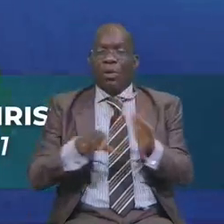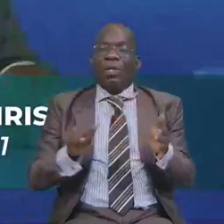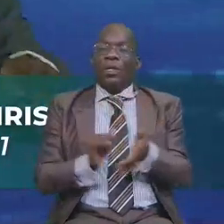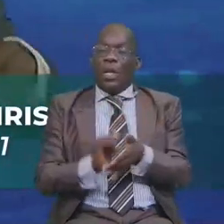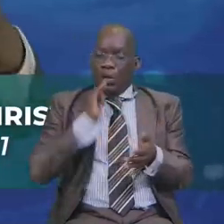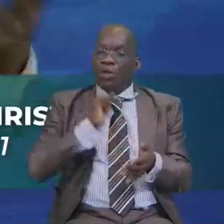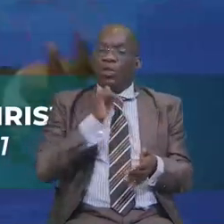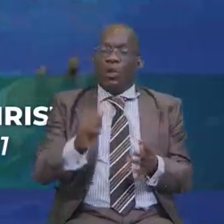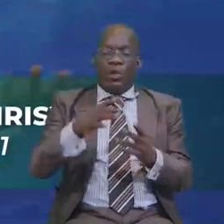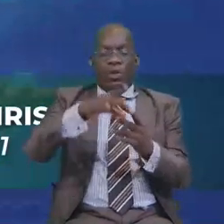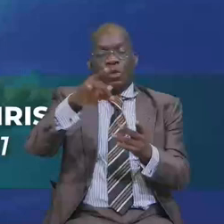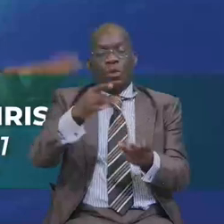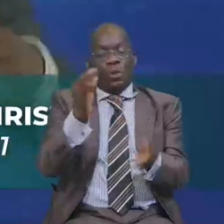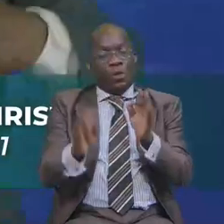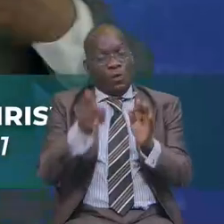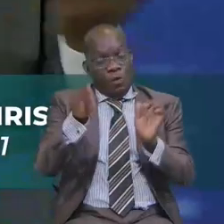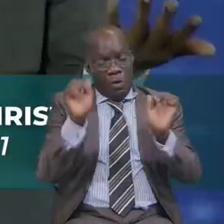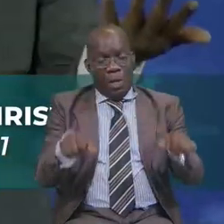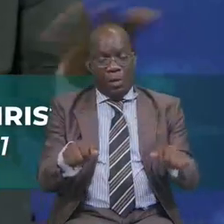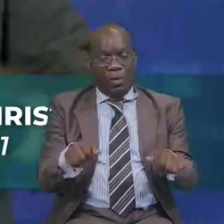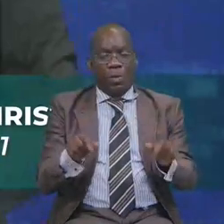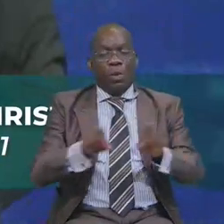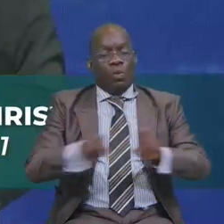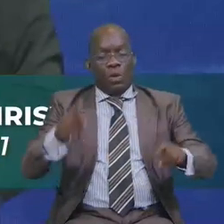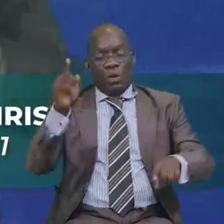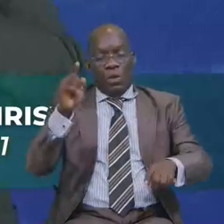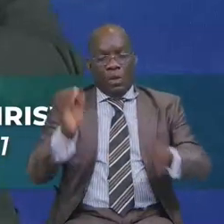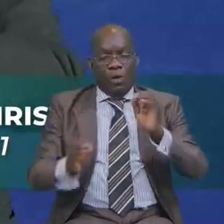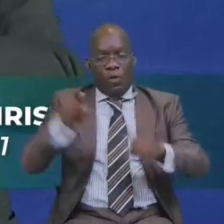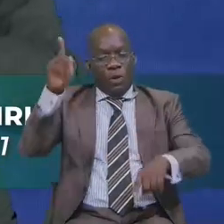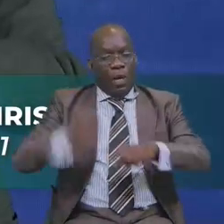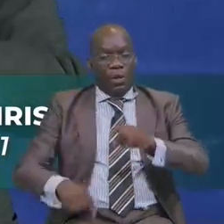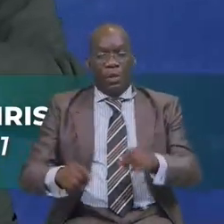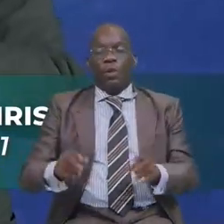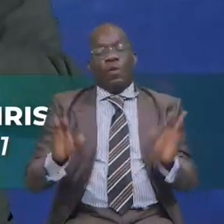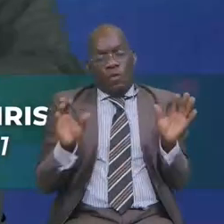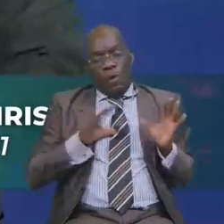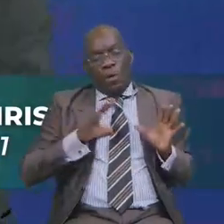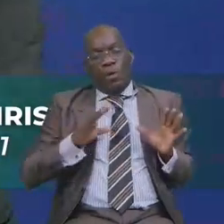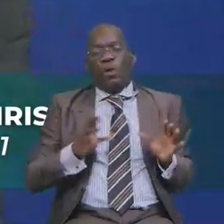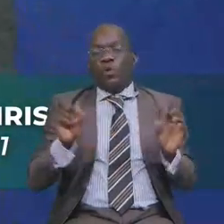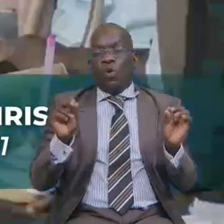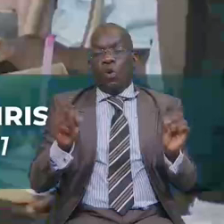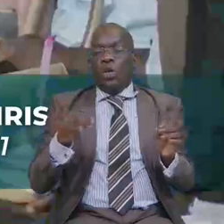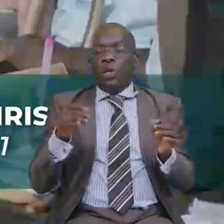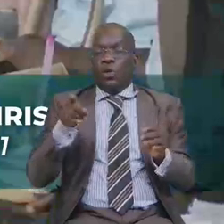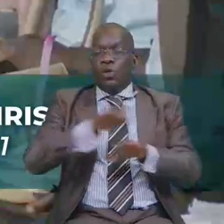chose optionnelle. Si tu peux, mais si tu ne peux pas, d'accord. Non, ce n'est pas une chose